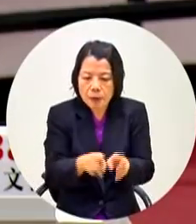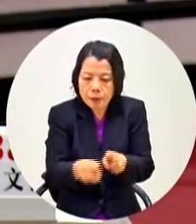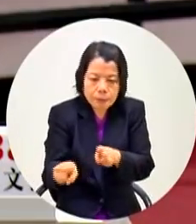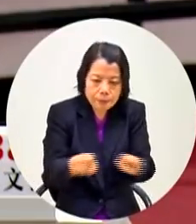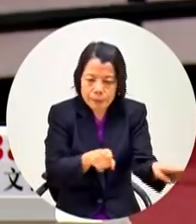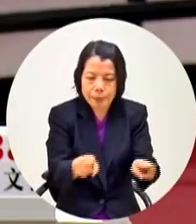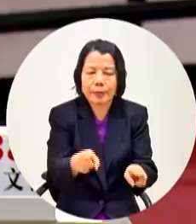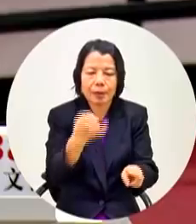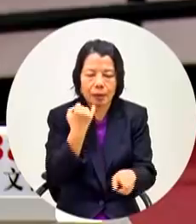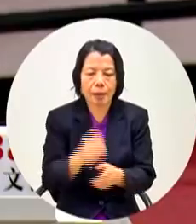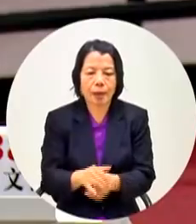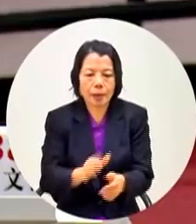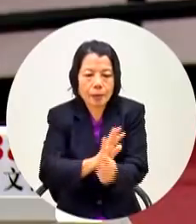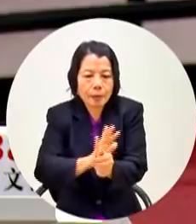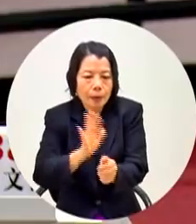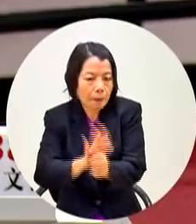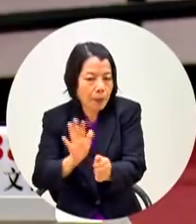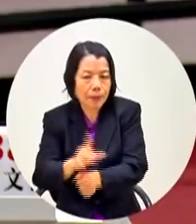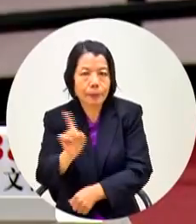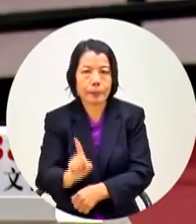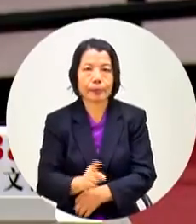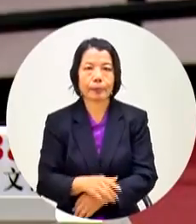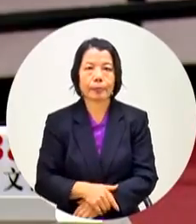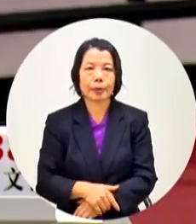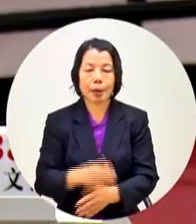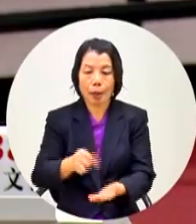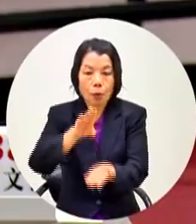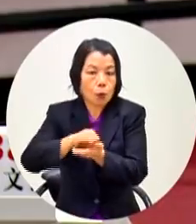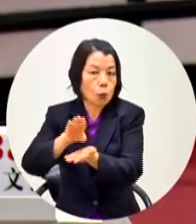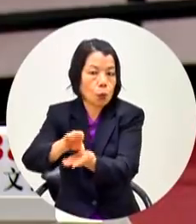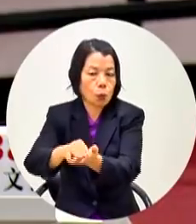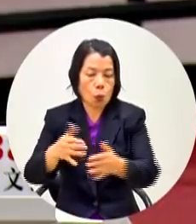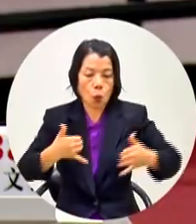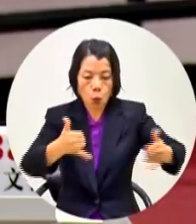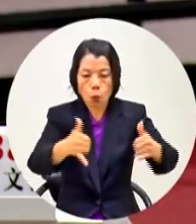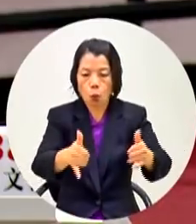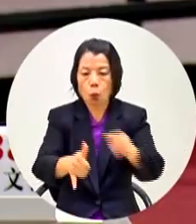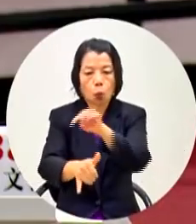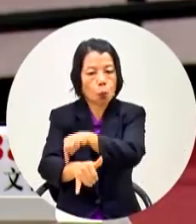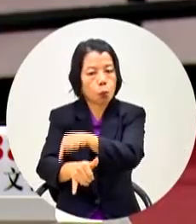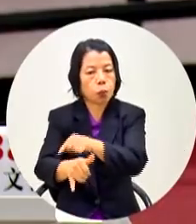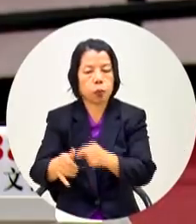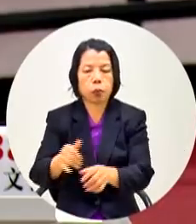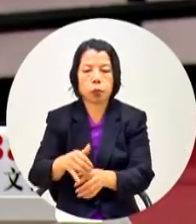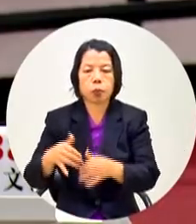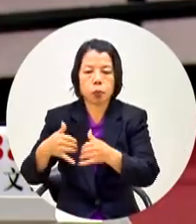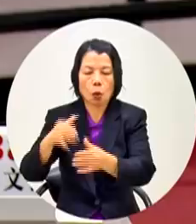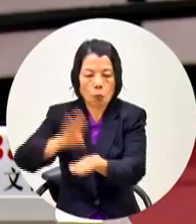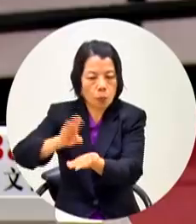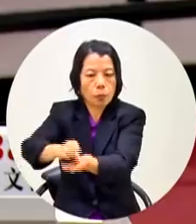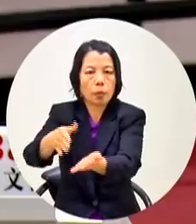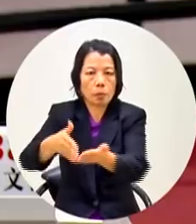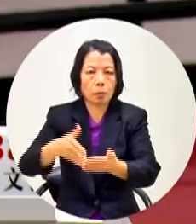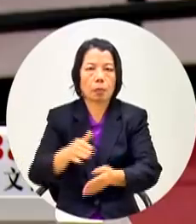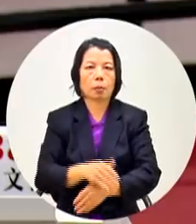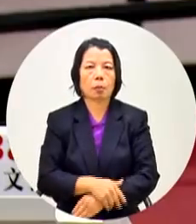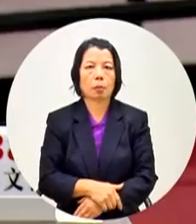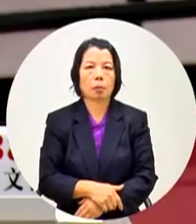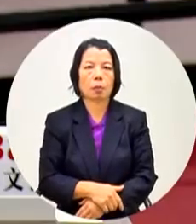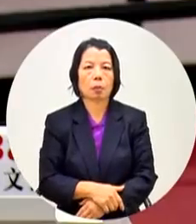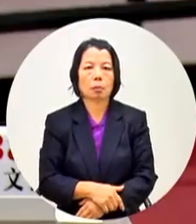但不止这样，还有停车路外停车场的规划更密度要更高，去替代路边的停车，这个当然要再积极一点